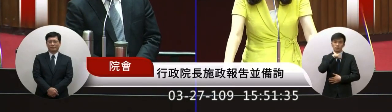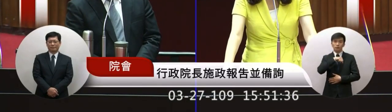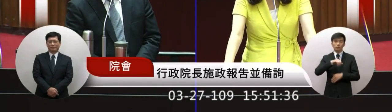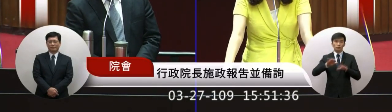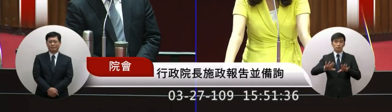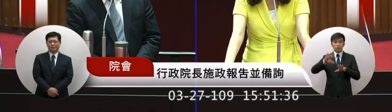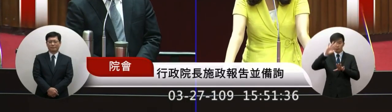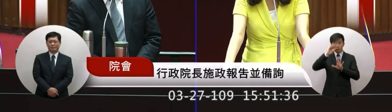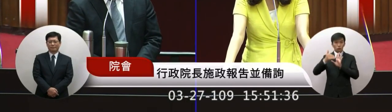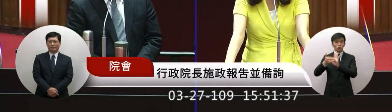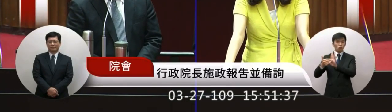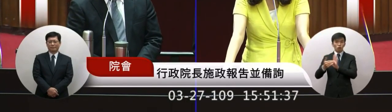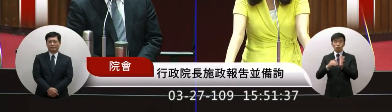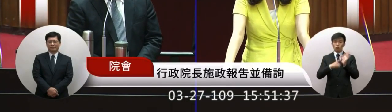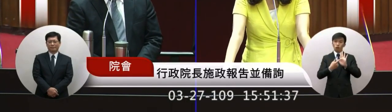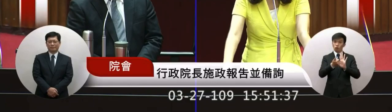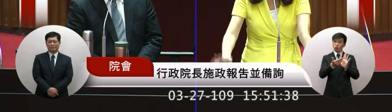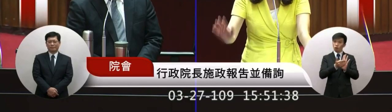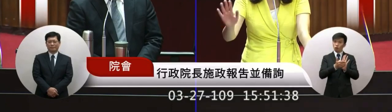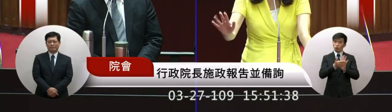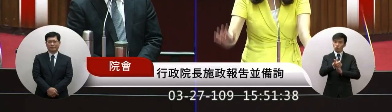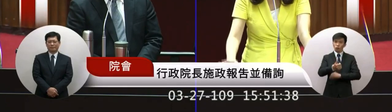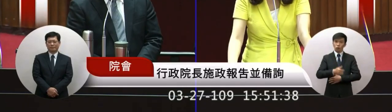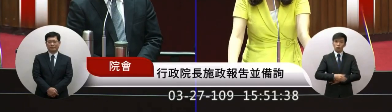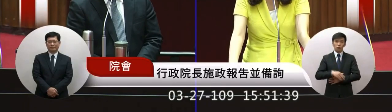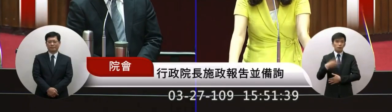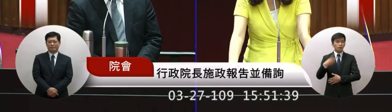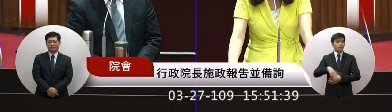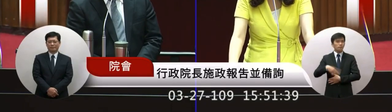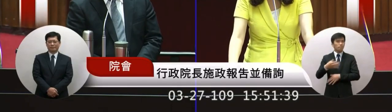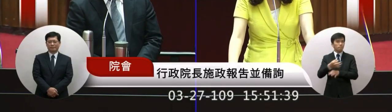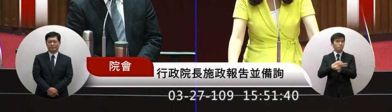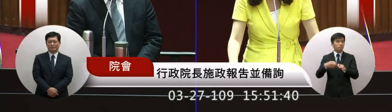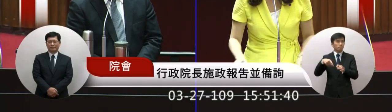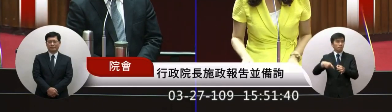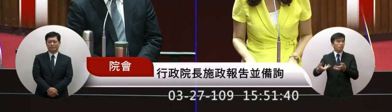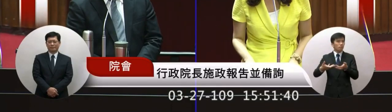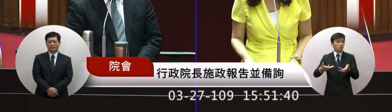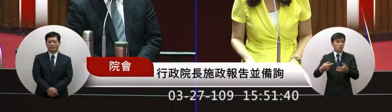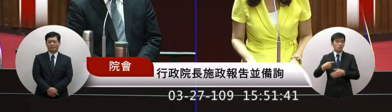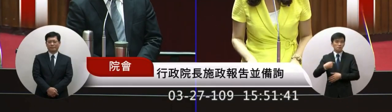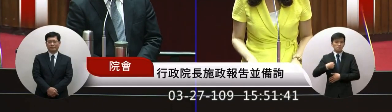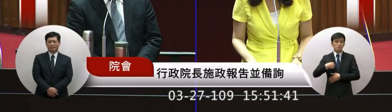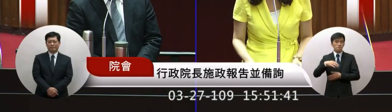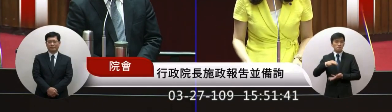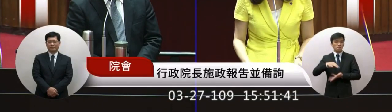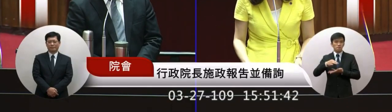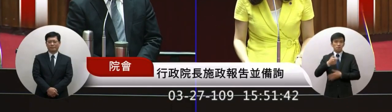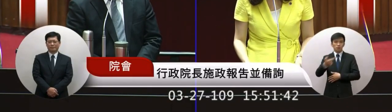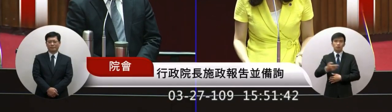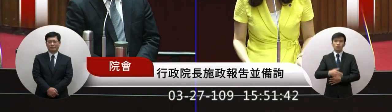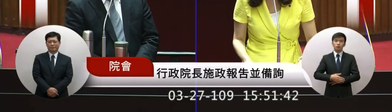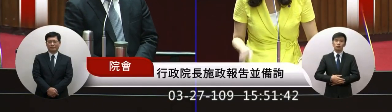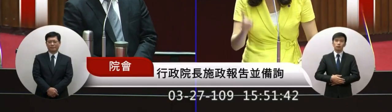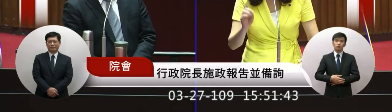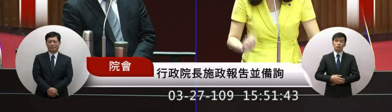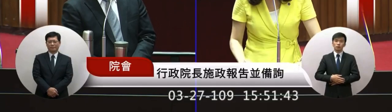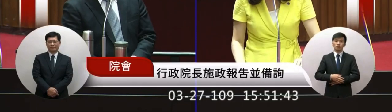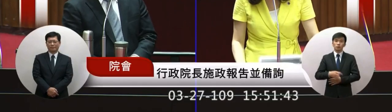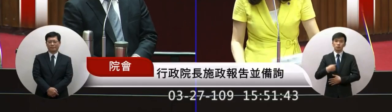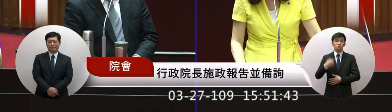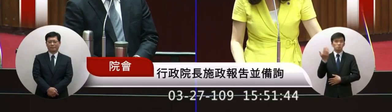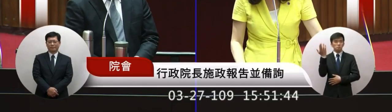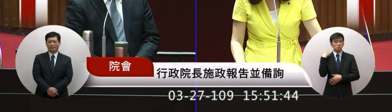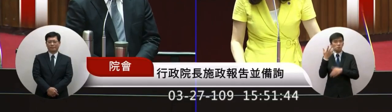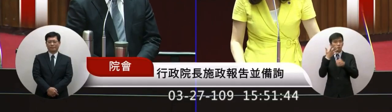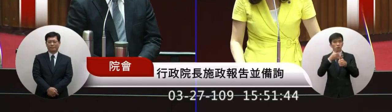情的部分可圈可点，但是在经济的部分一直是本席非常忧虑的部分，也曾经就